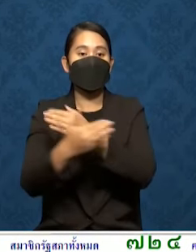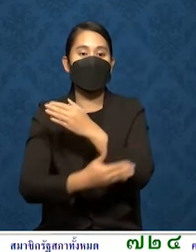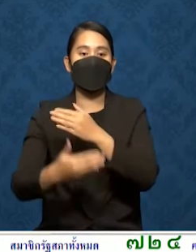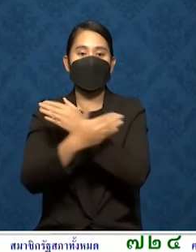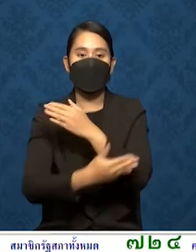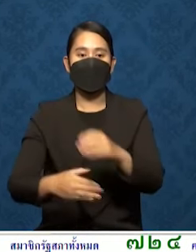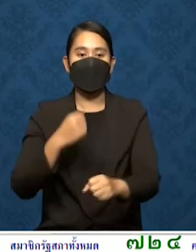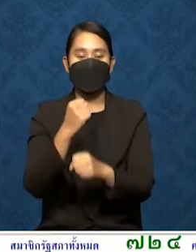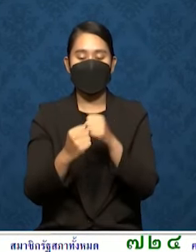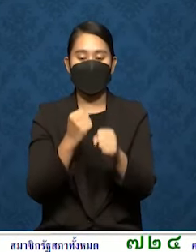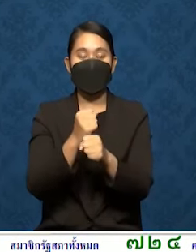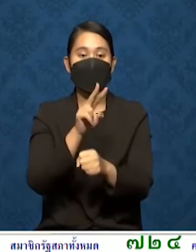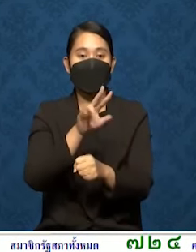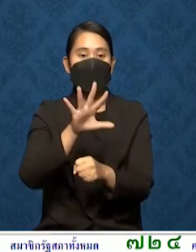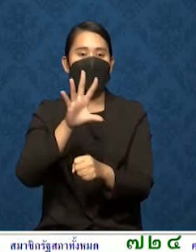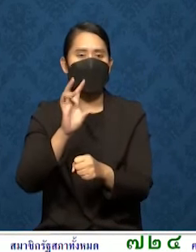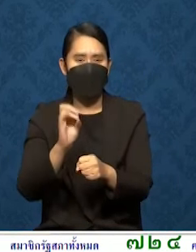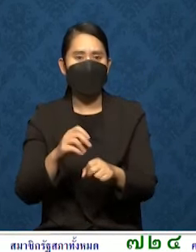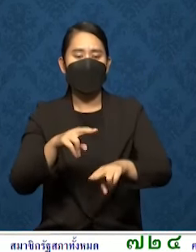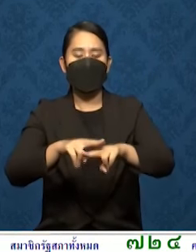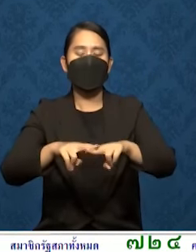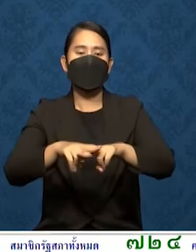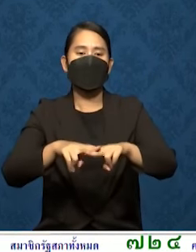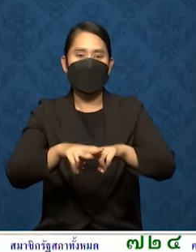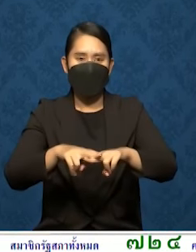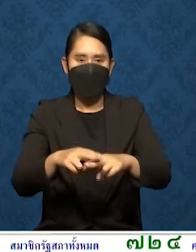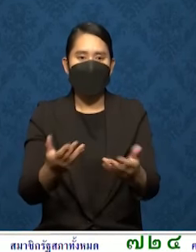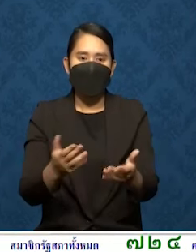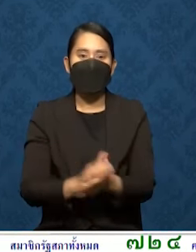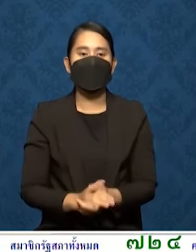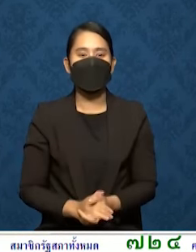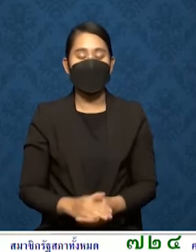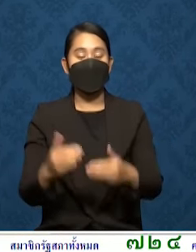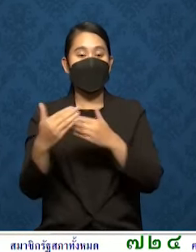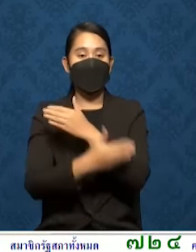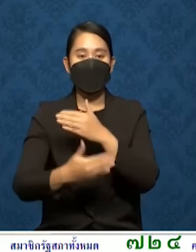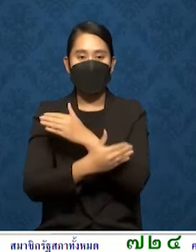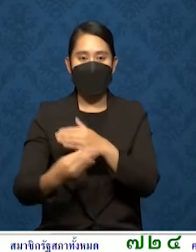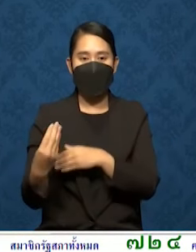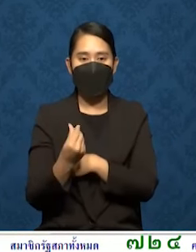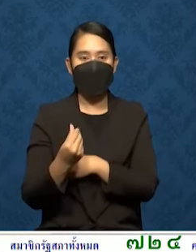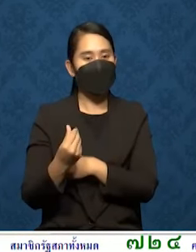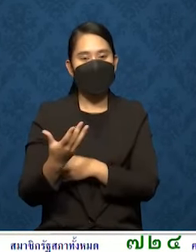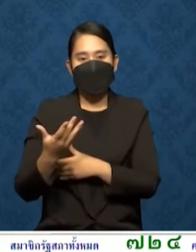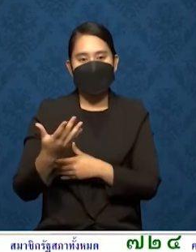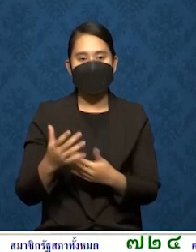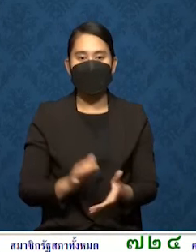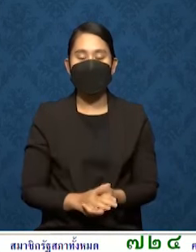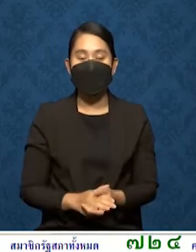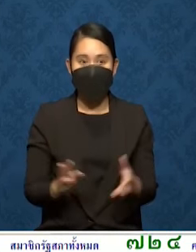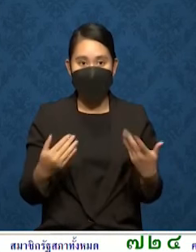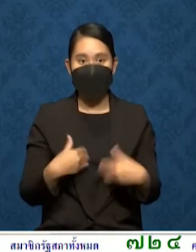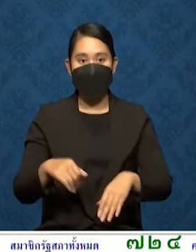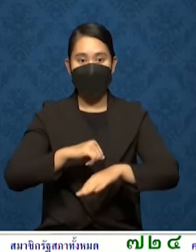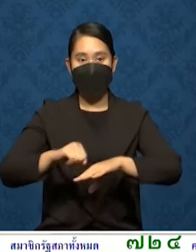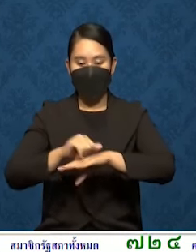ในปี70รถไฟแค่รางคู่นะครับเรื่องรถไฟความเร็วสูงไม่ต้องพูดถึงสิ่งหนึ่งก็คือสนามบิน